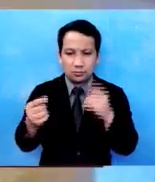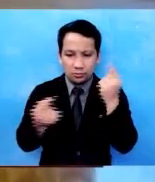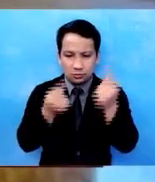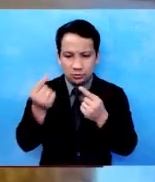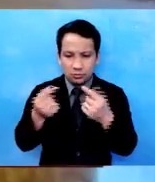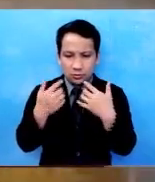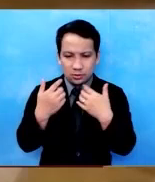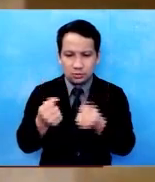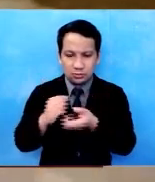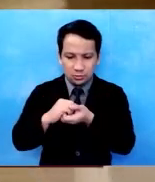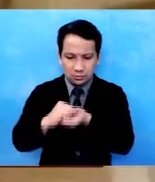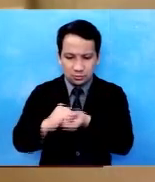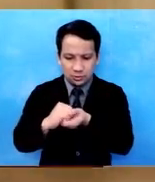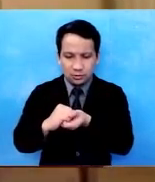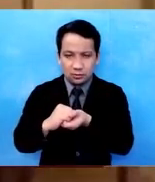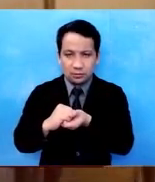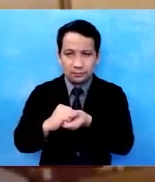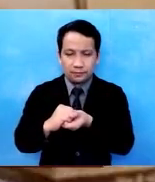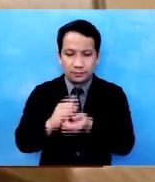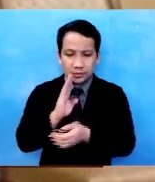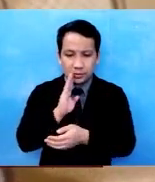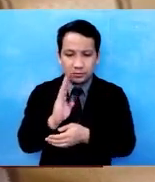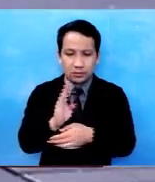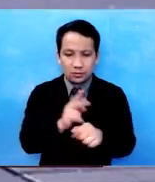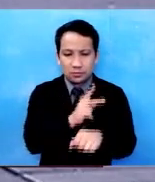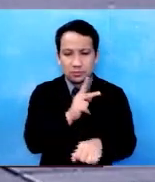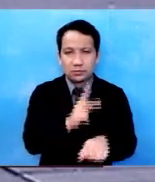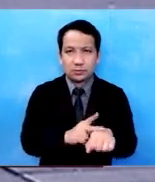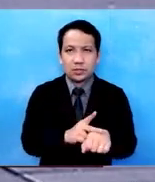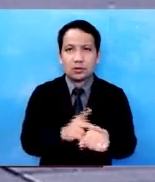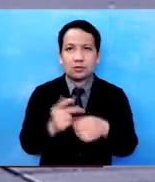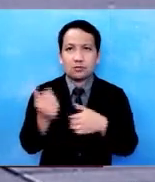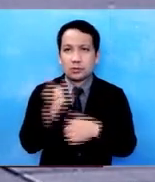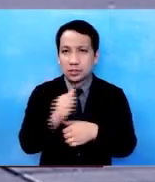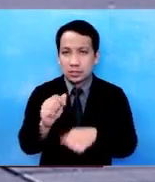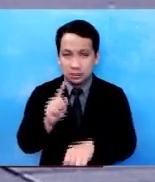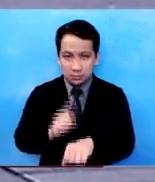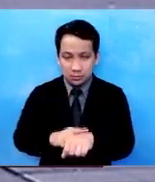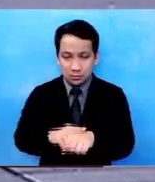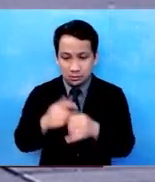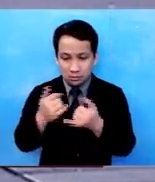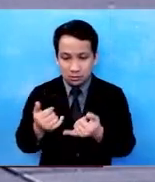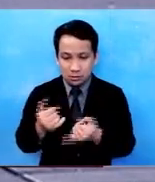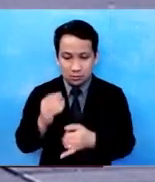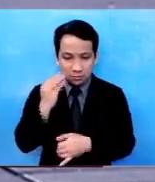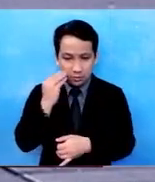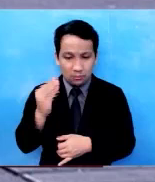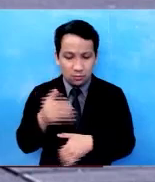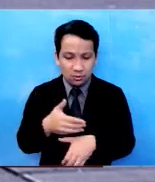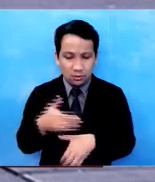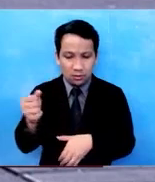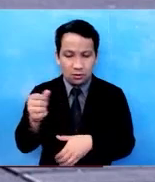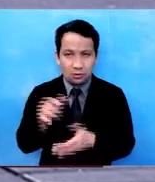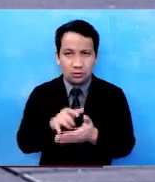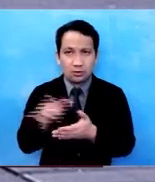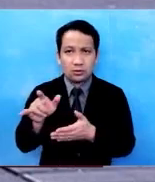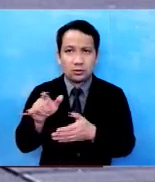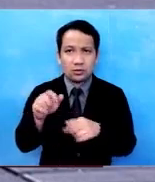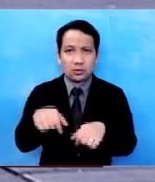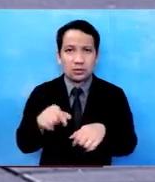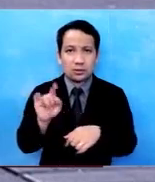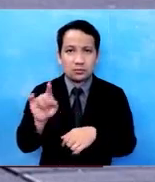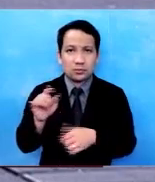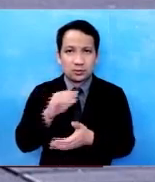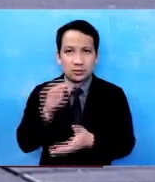magpapatibay sa relasyon ng Belgium at ng Pilipinas. Ano mang oras ngayon, Mayan, ay aalis na rin kami dito sa media center